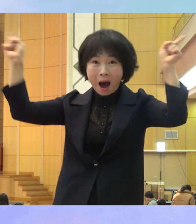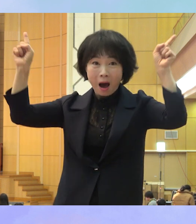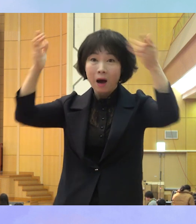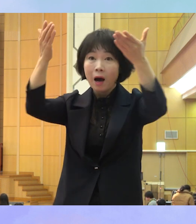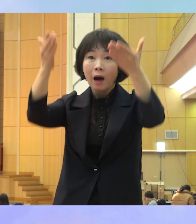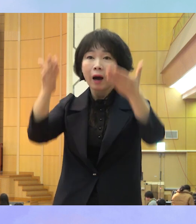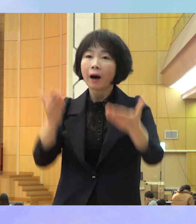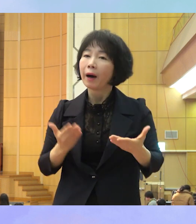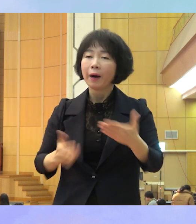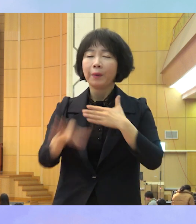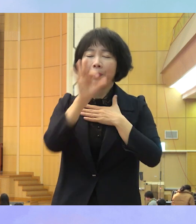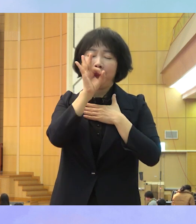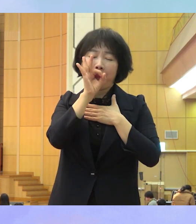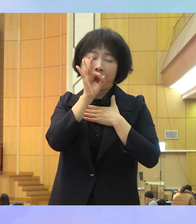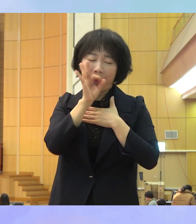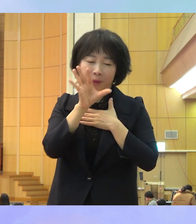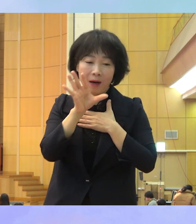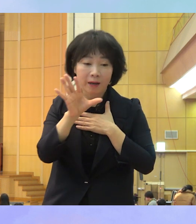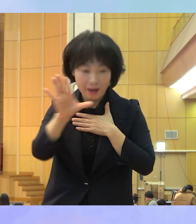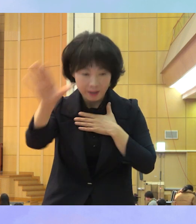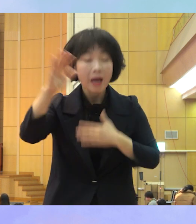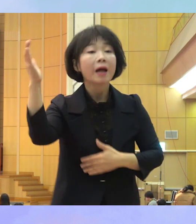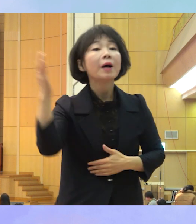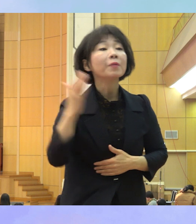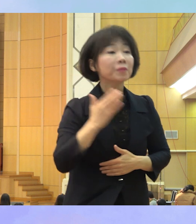주의 진노를